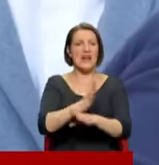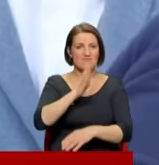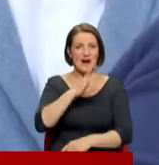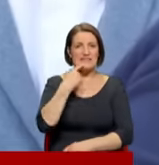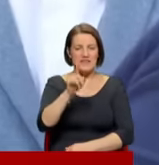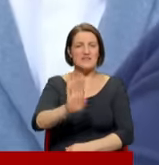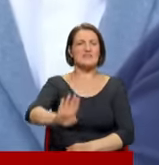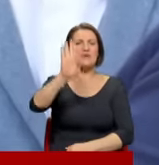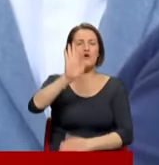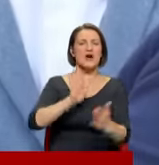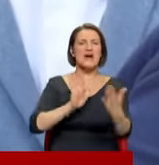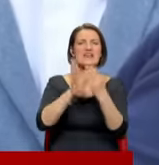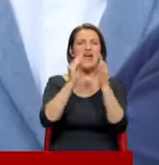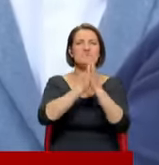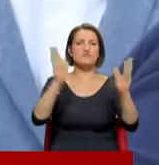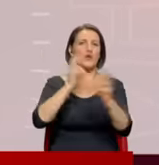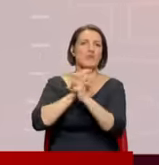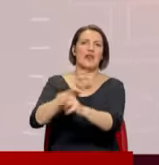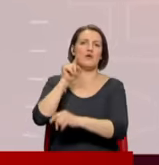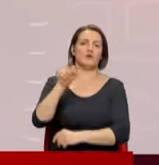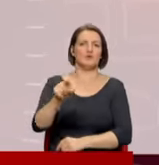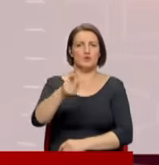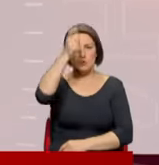diyorsa demokrasinin karşısındaki en büyük tehdit odur.